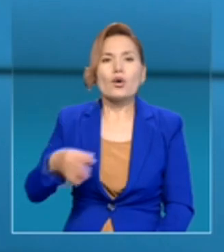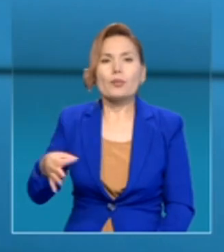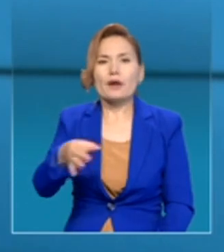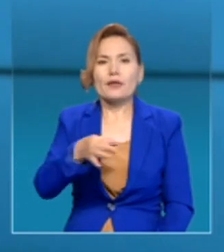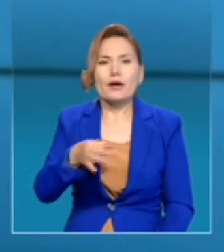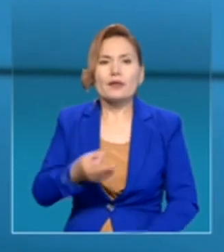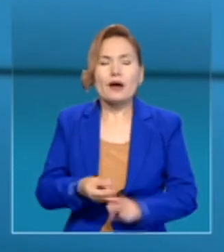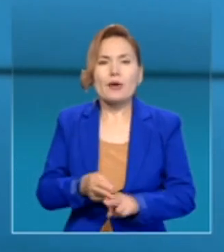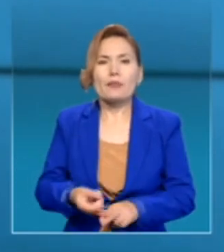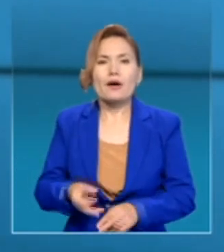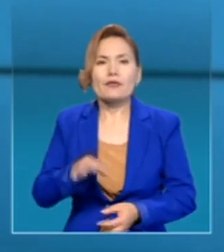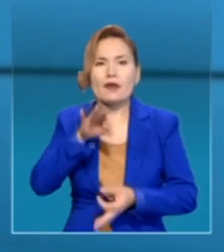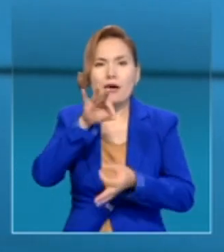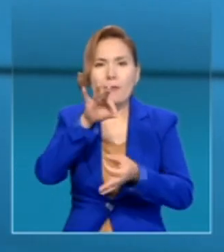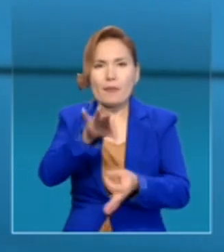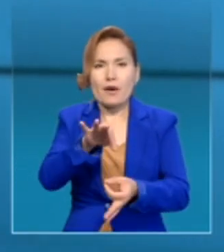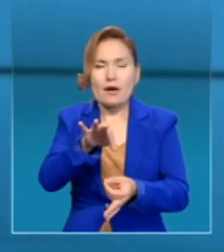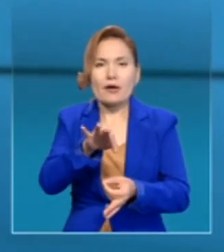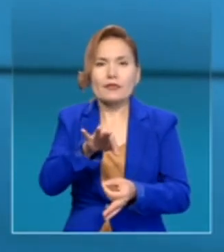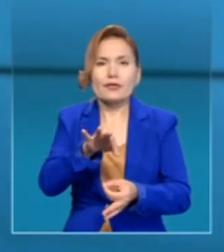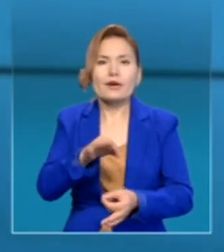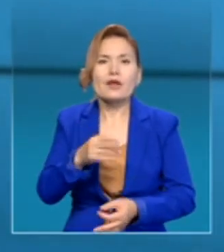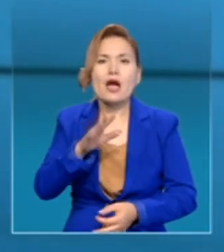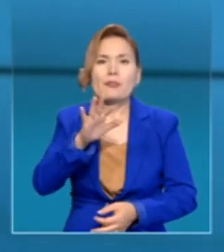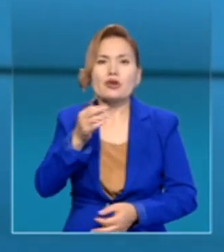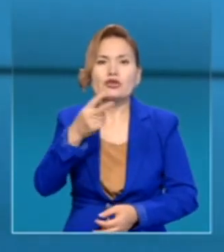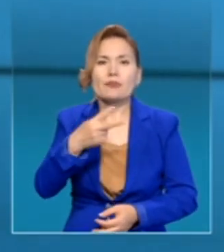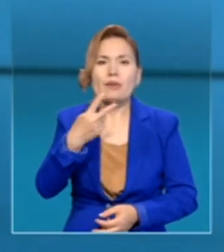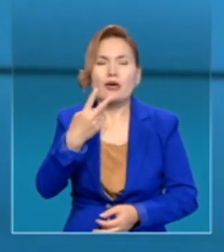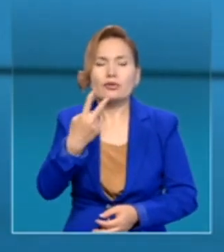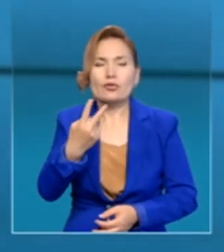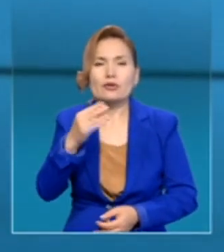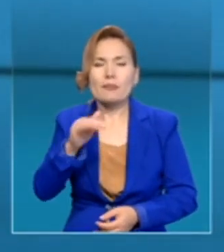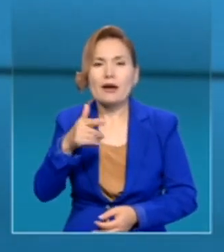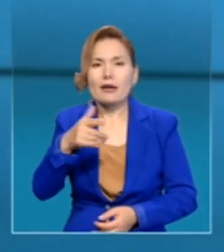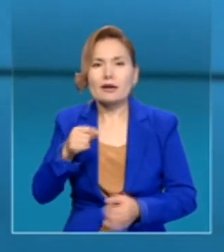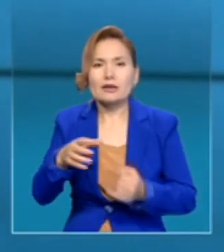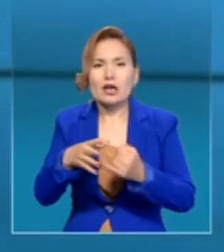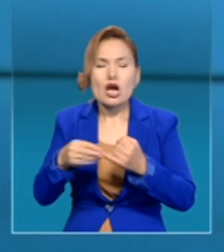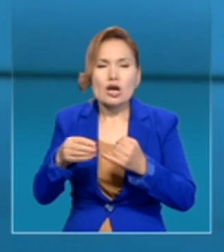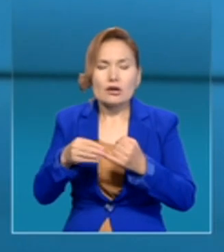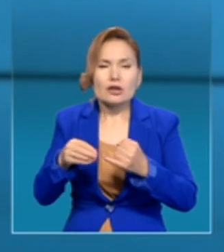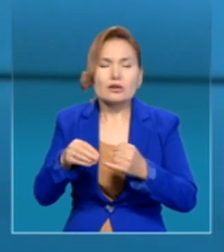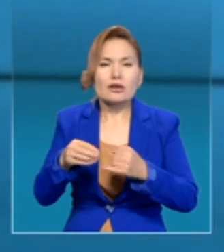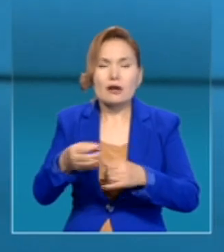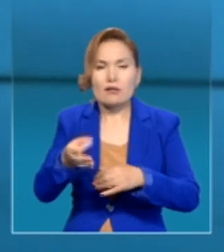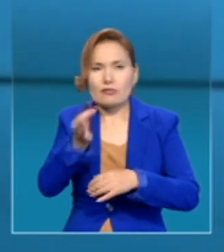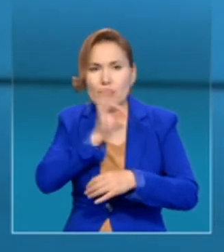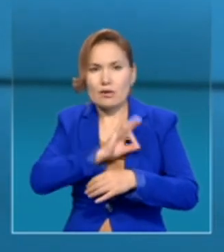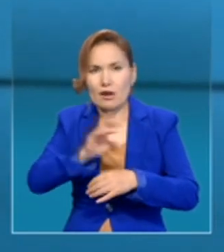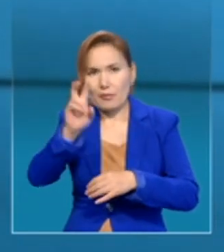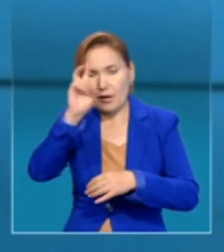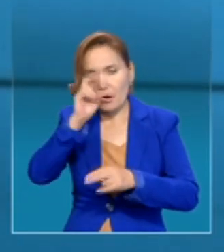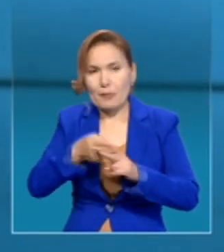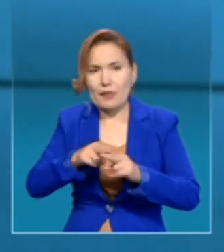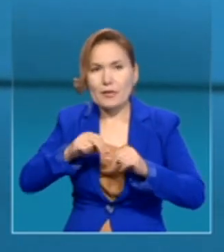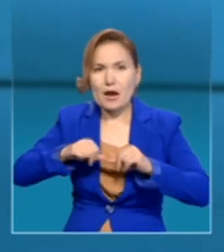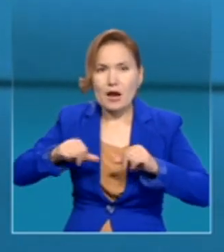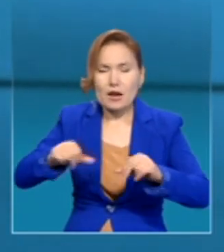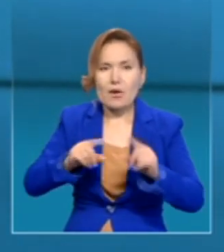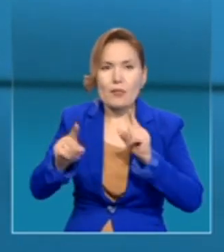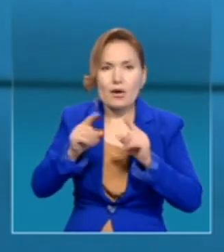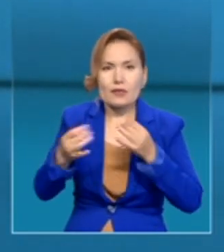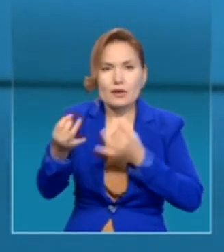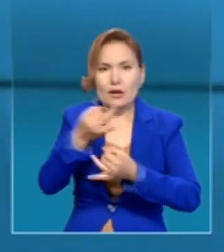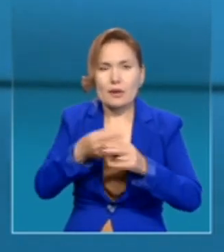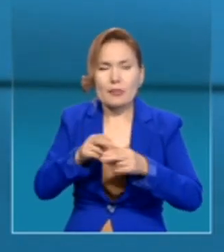облысында пайдаланылмай жатқан 524 мың гектар жер мемлекет меншігіне қайтарылды. Бұл туралы өңірге арнай барған жер аманаты комиссиясының мүшелері